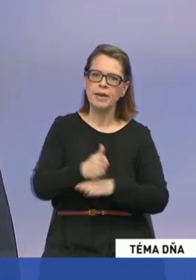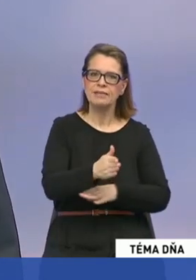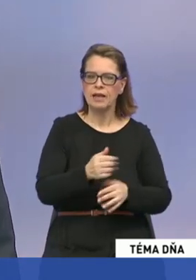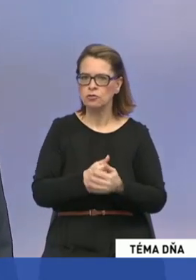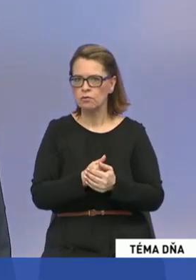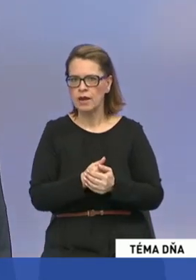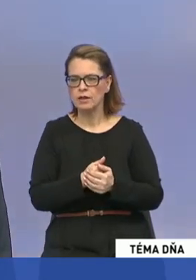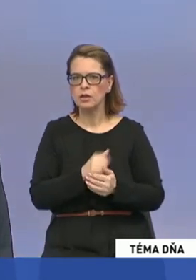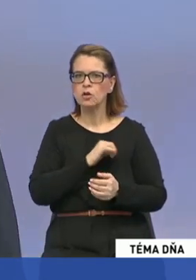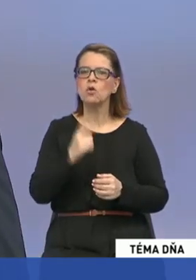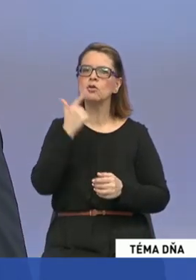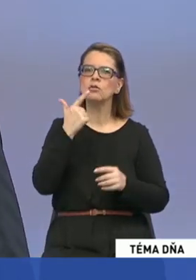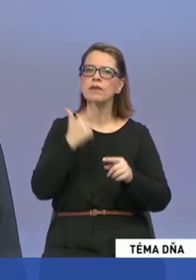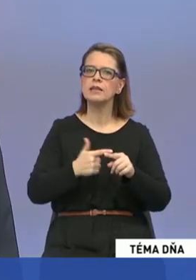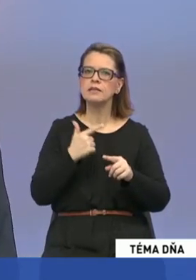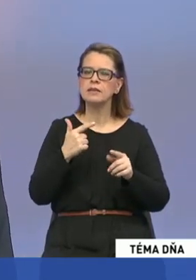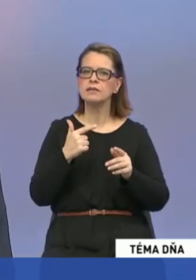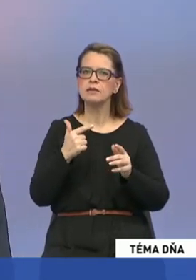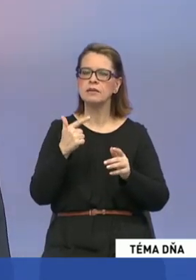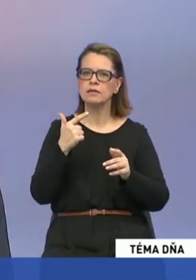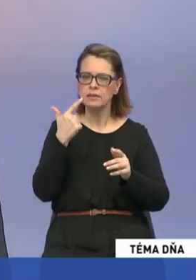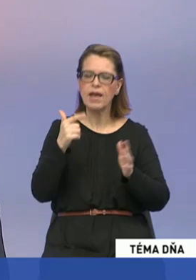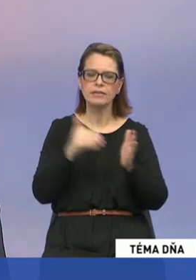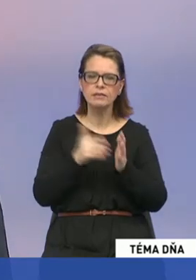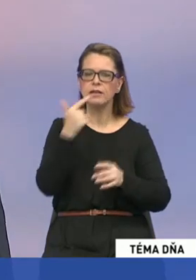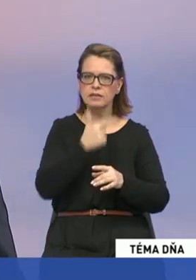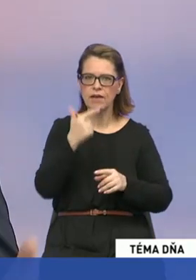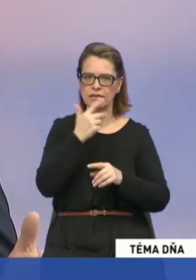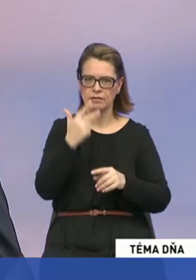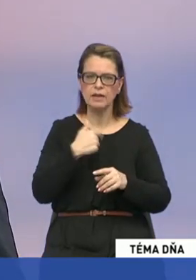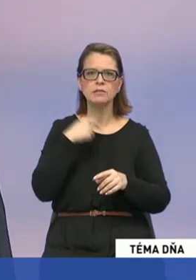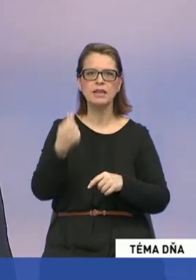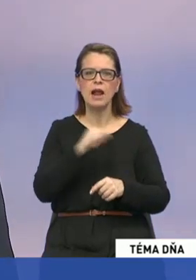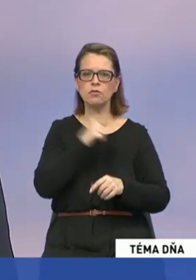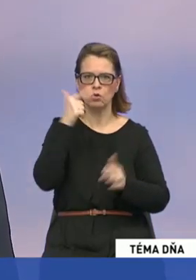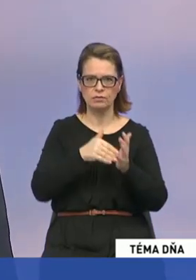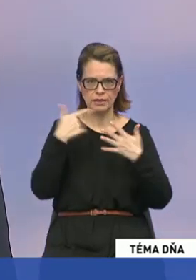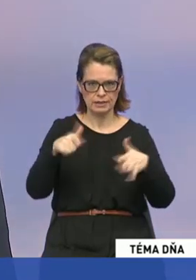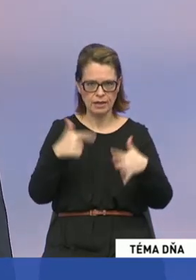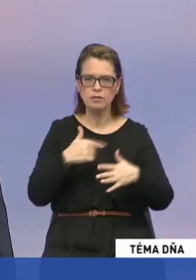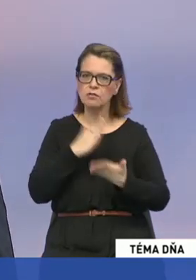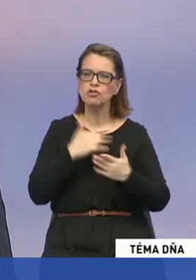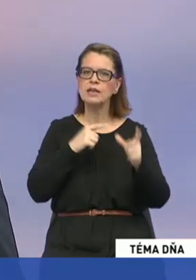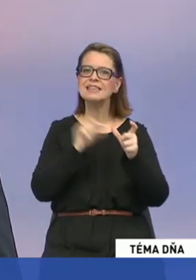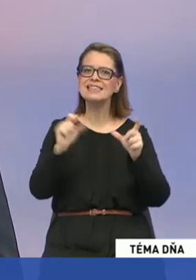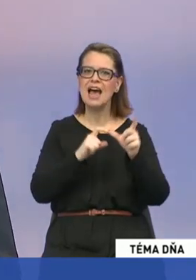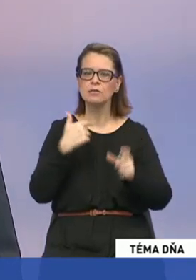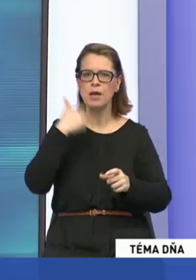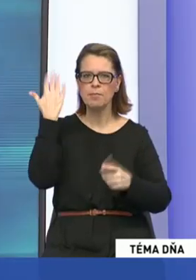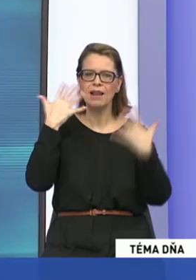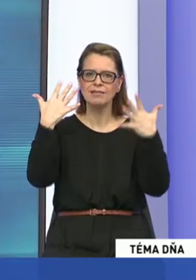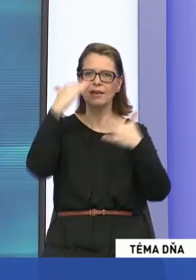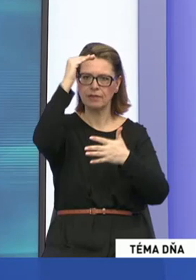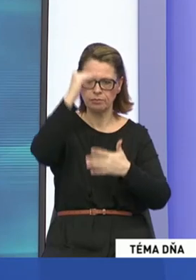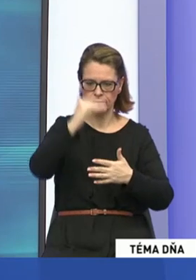Ten termín 2023 sme stanovili ešte v roku 2017. Prišli sme ako strana Sloboda Solidarita s takzvaným desatorom